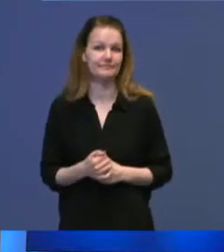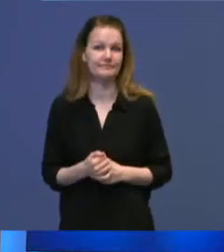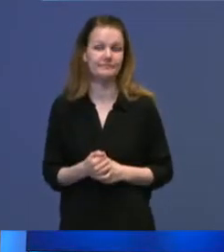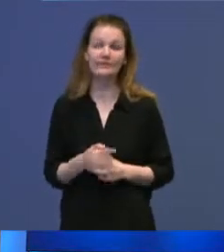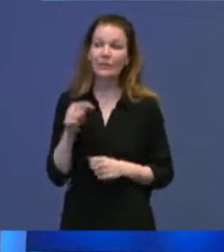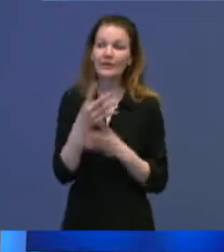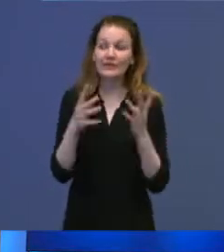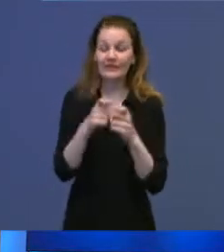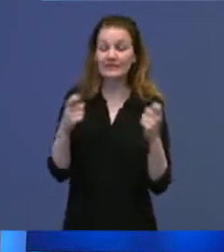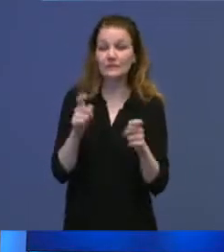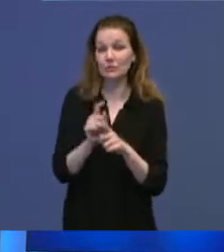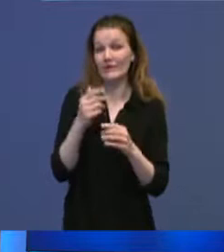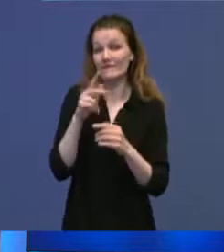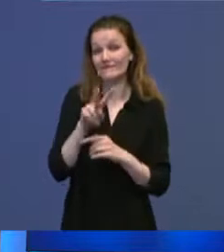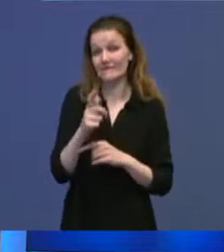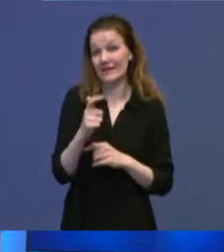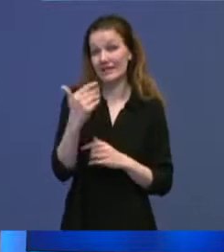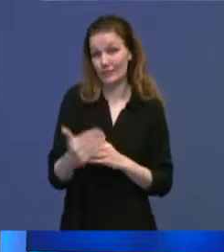VG.